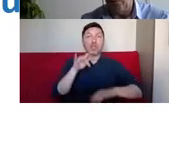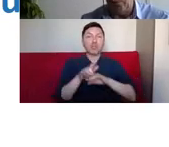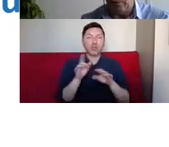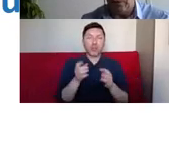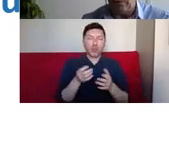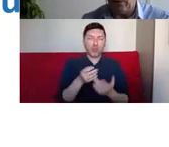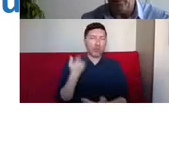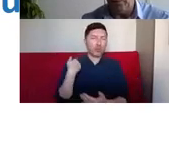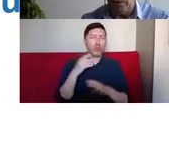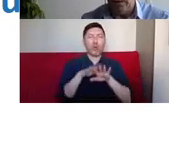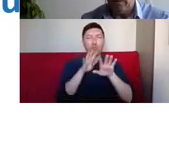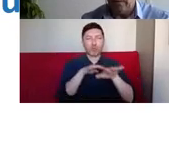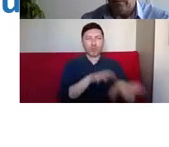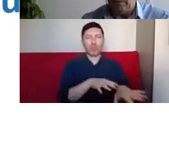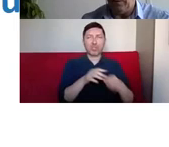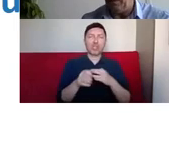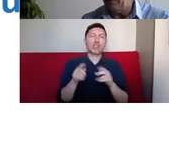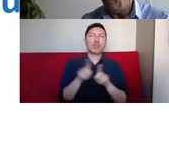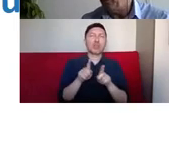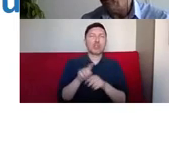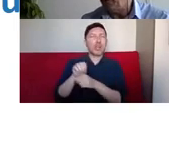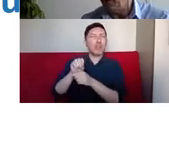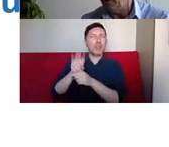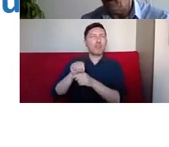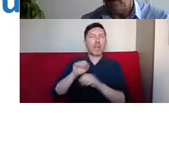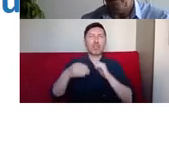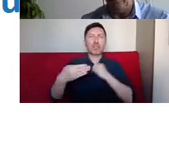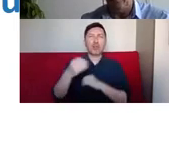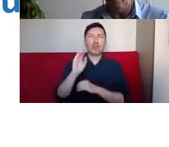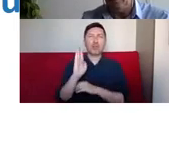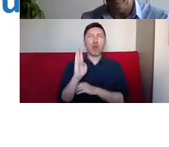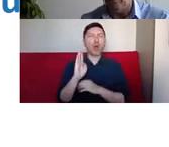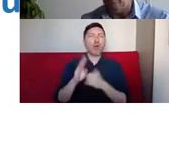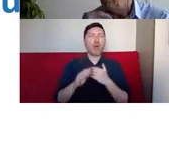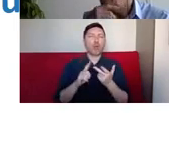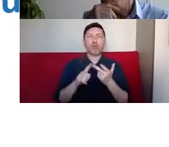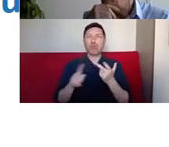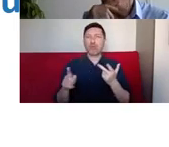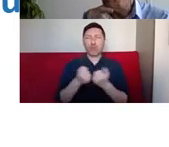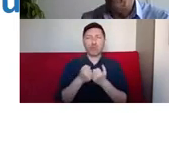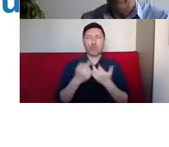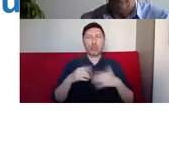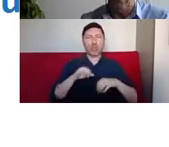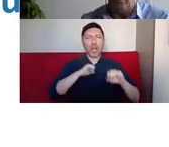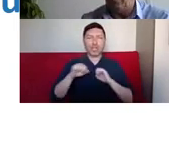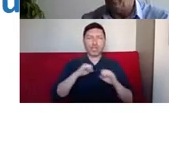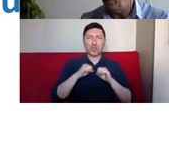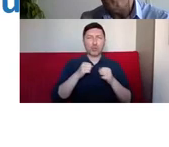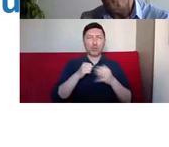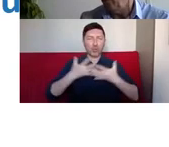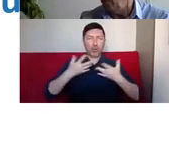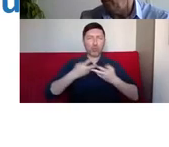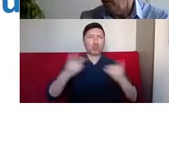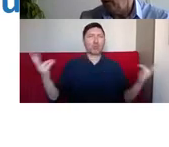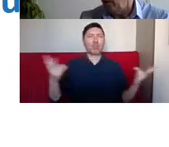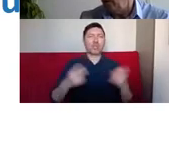défilés de rue, on a fait des flash mobs, on a mis en place des pauses engagées qui peuvent être très bien remise en place ailleurs. Donc, les pauses engagées, c'est tout